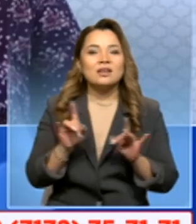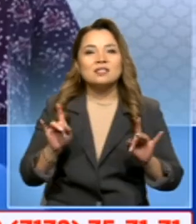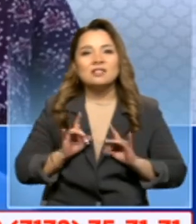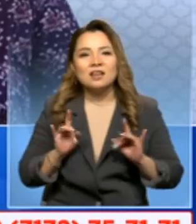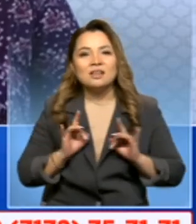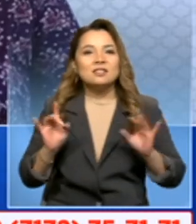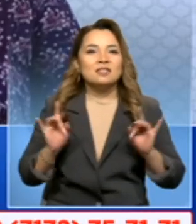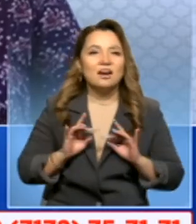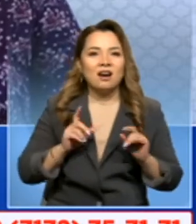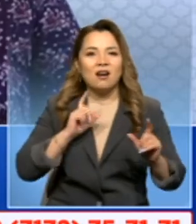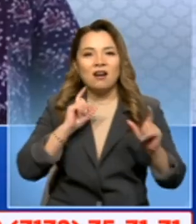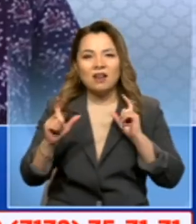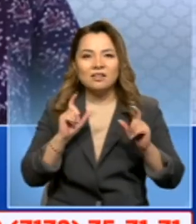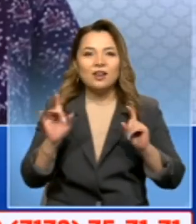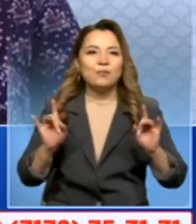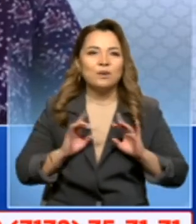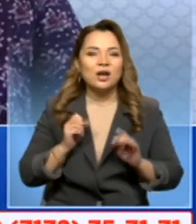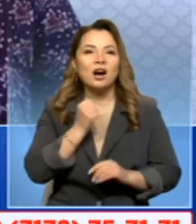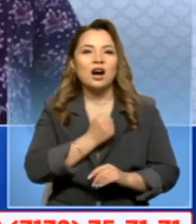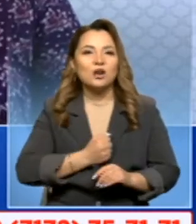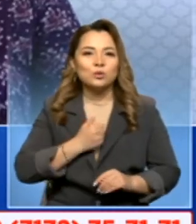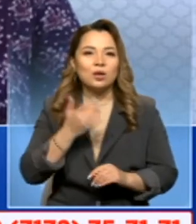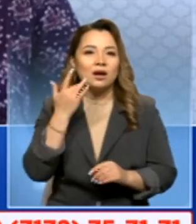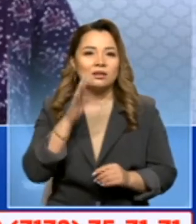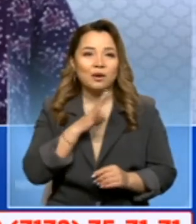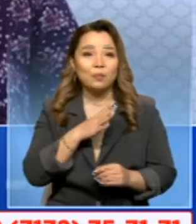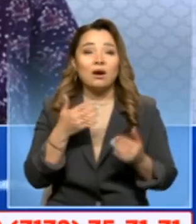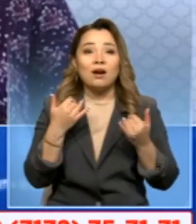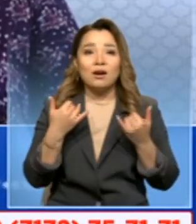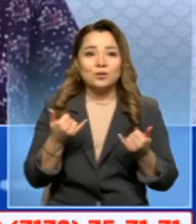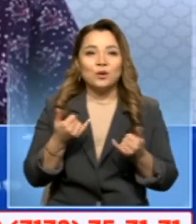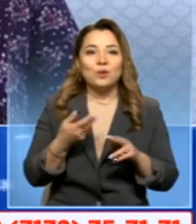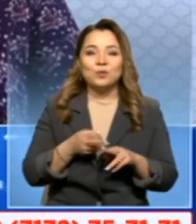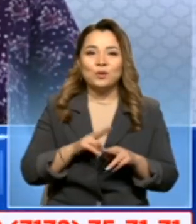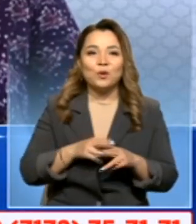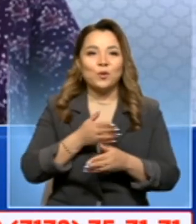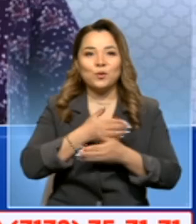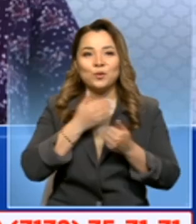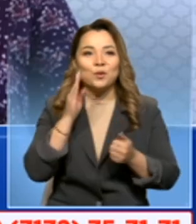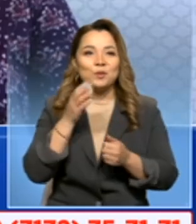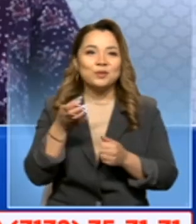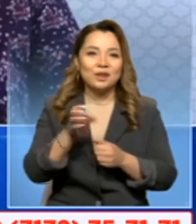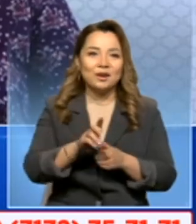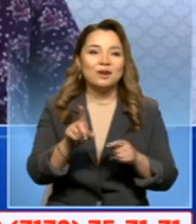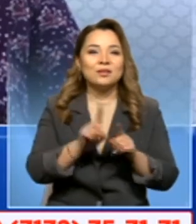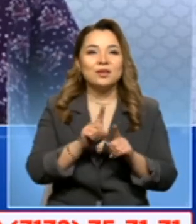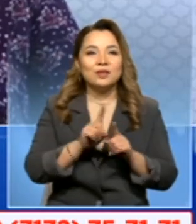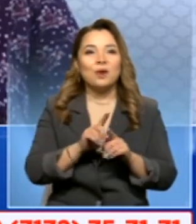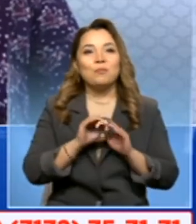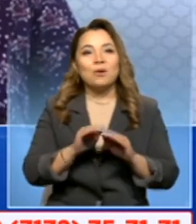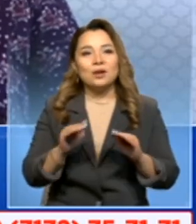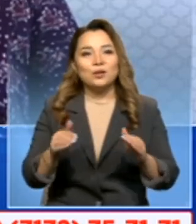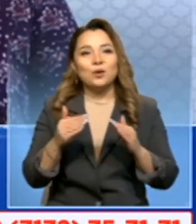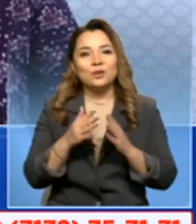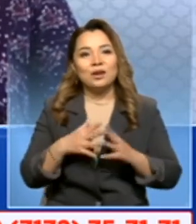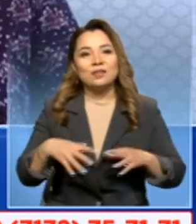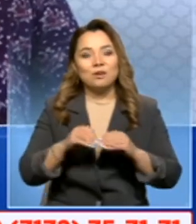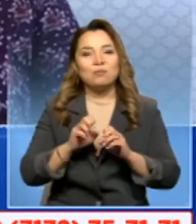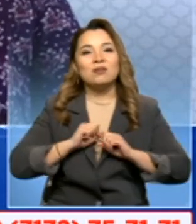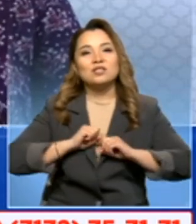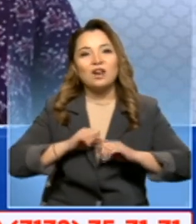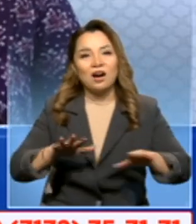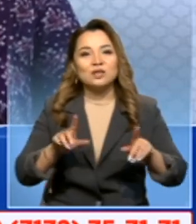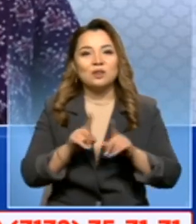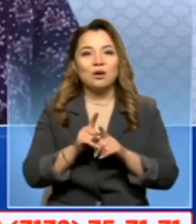нервный болып, соған айқайлап, сондай бір ашуланатынмын. Қазір енді ондай жоқ, су төгіліп қалса да, балалы үйіміз ғой, кейде бір шашылып атса